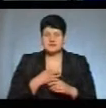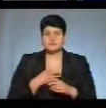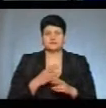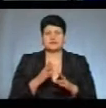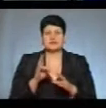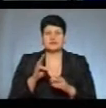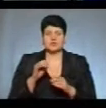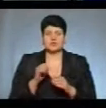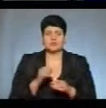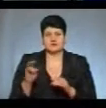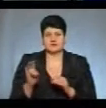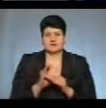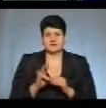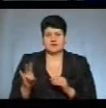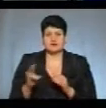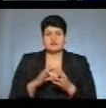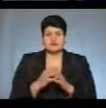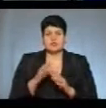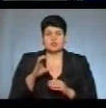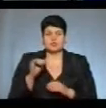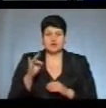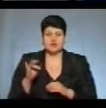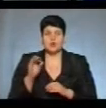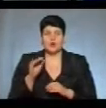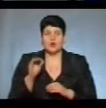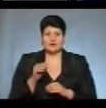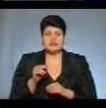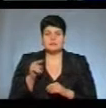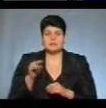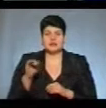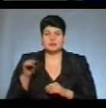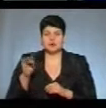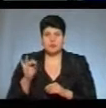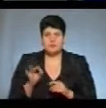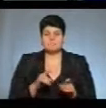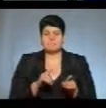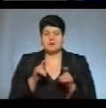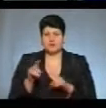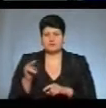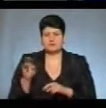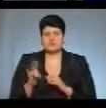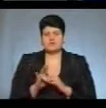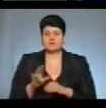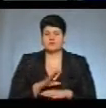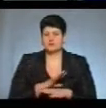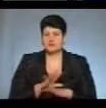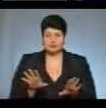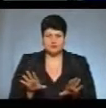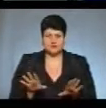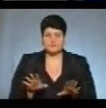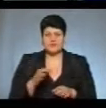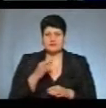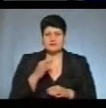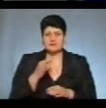храму Різдва Пресвятої Богородиці, що у селі Сураж, отець Петро, до Православної церкви України переходити не буде. Зазначу, за словами